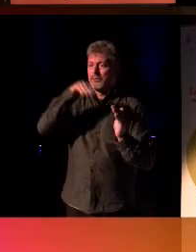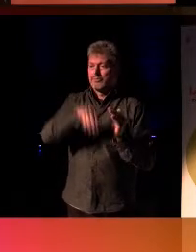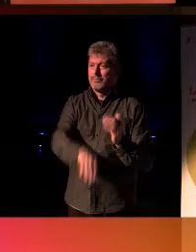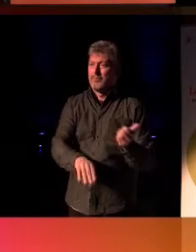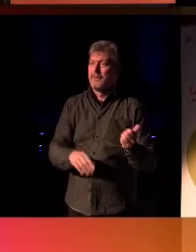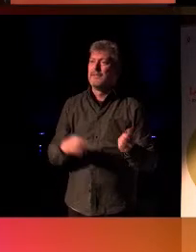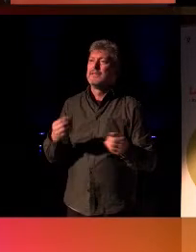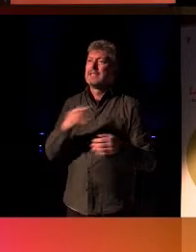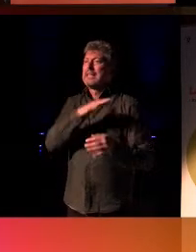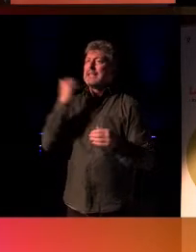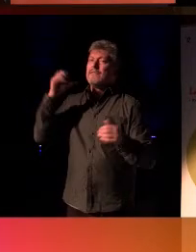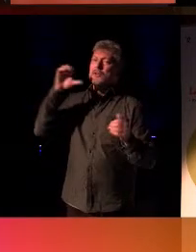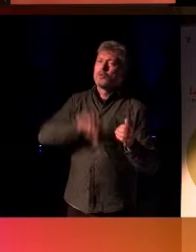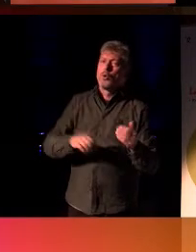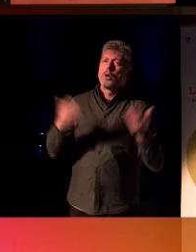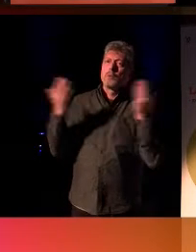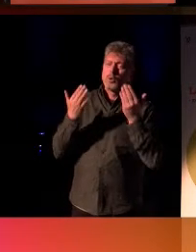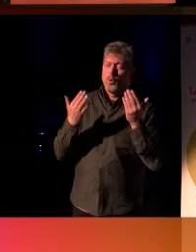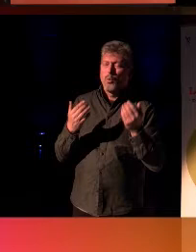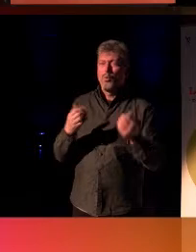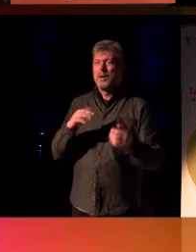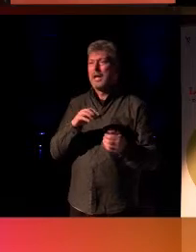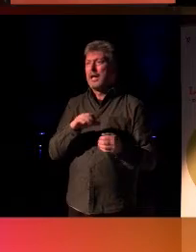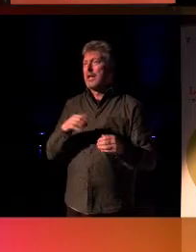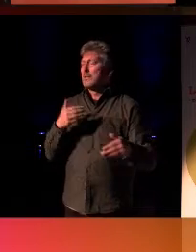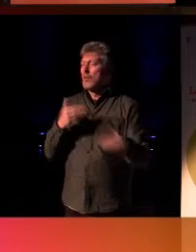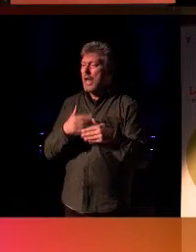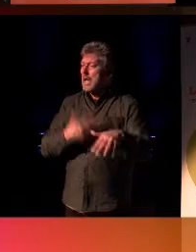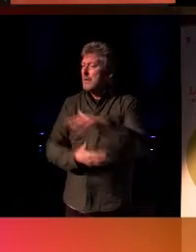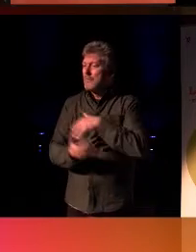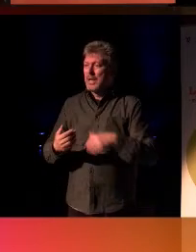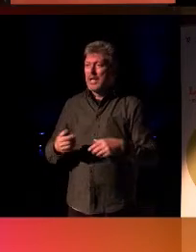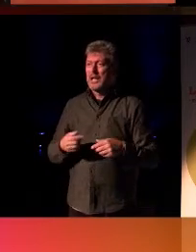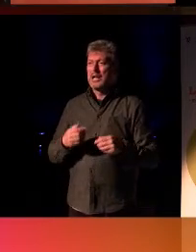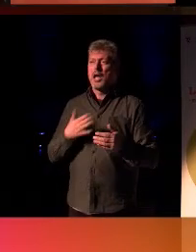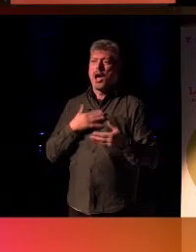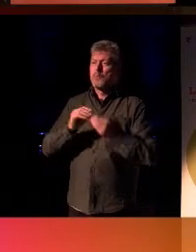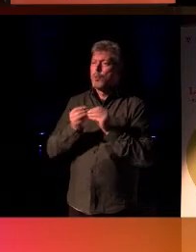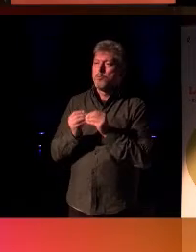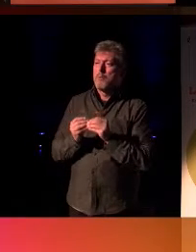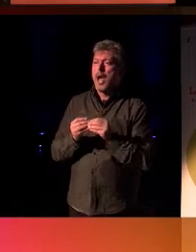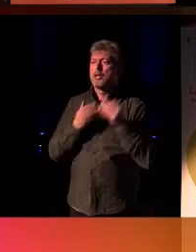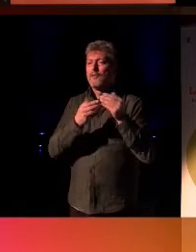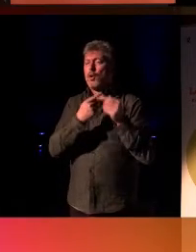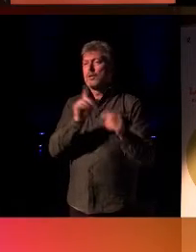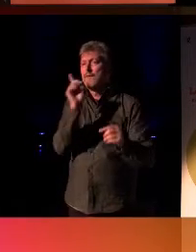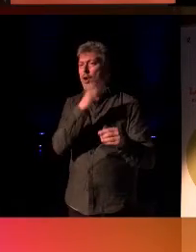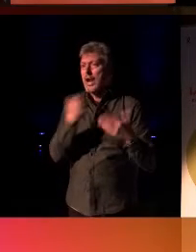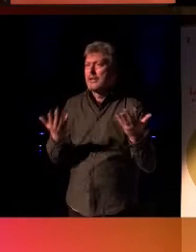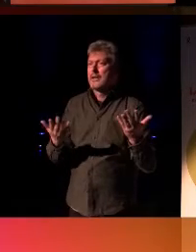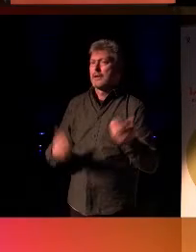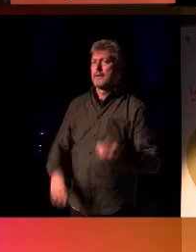De trives dårligere på skolen og i nærmiljøet, har et mer problematisk forhold til foreldrene sine,